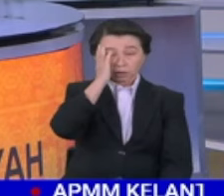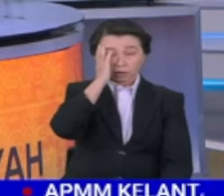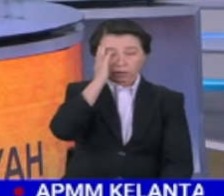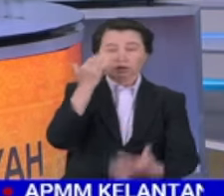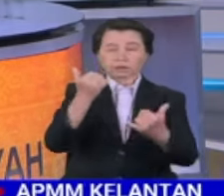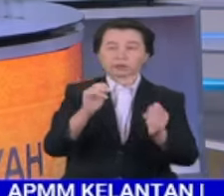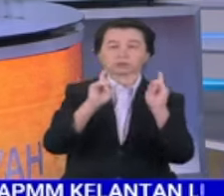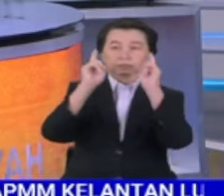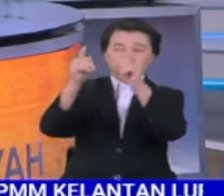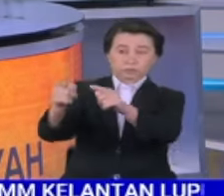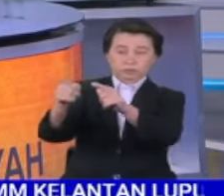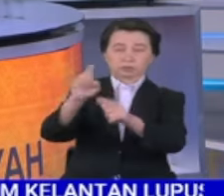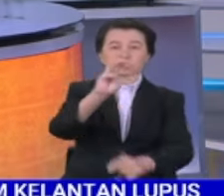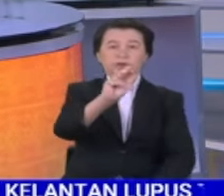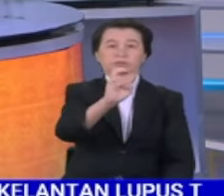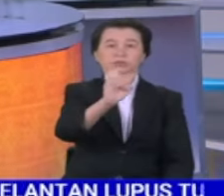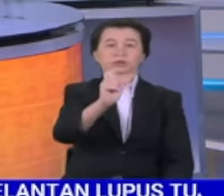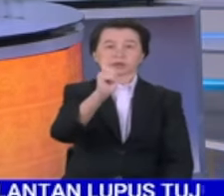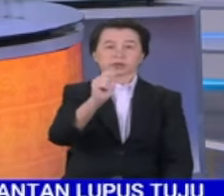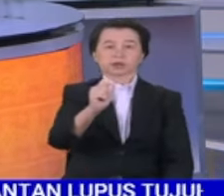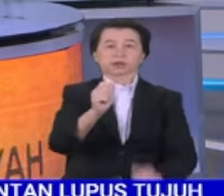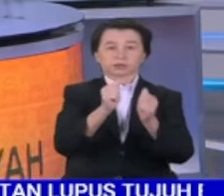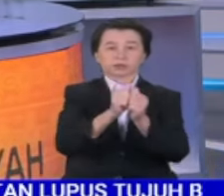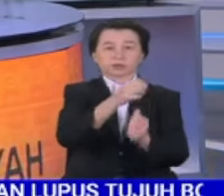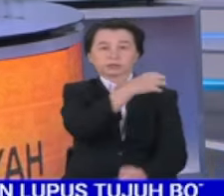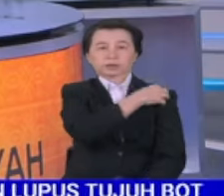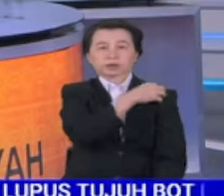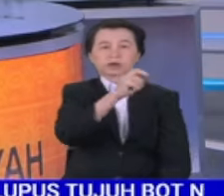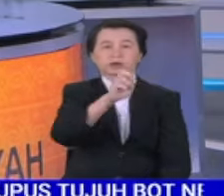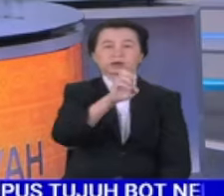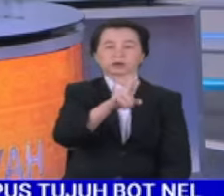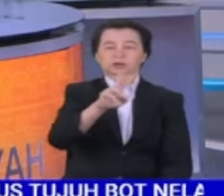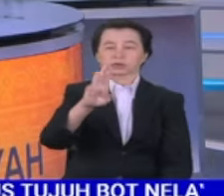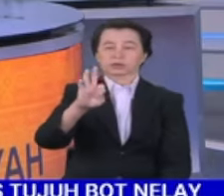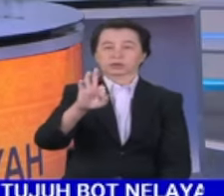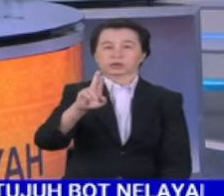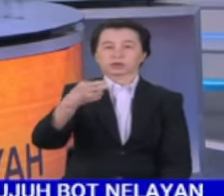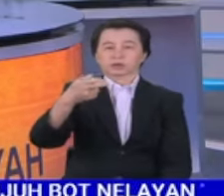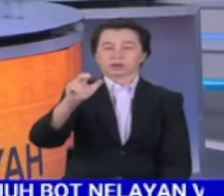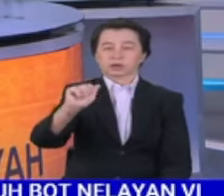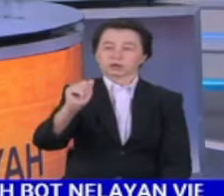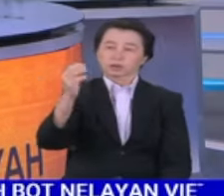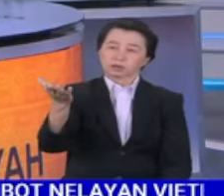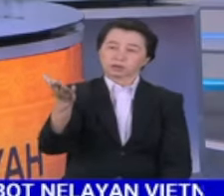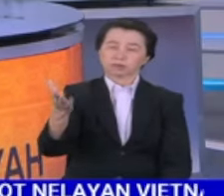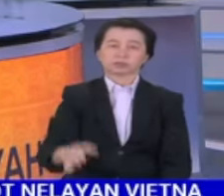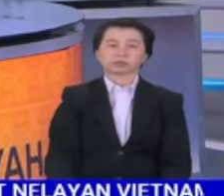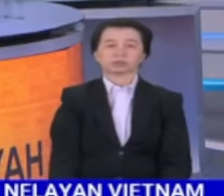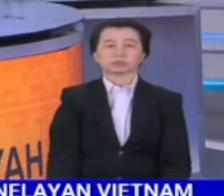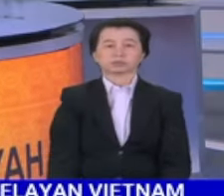terperinci kita langsung ke Malaysia bersama pegawainya nol Farah Abdul Halim